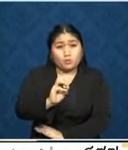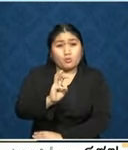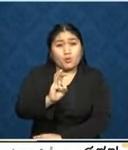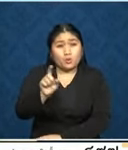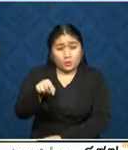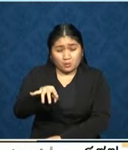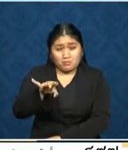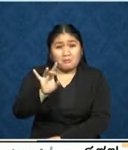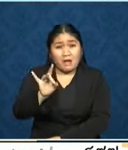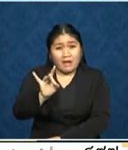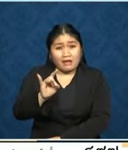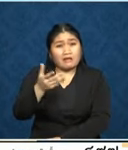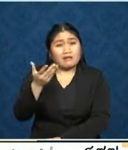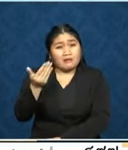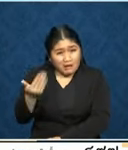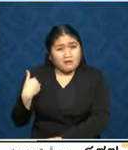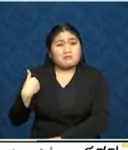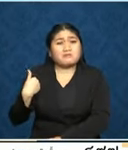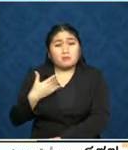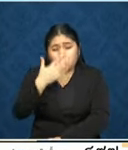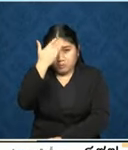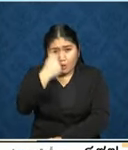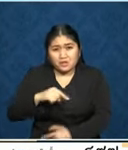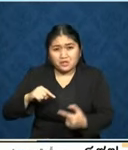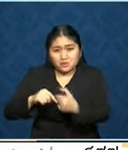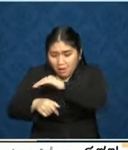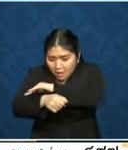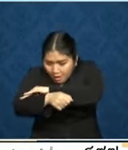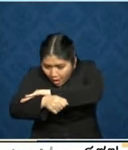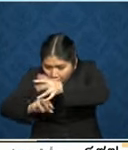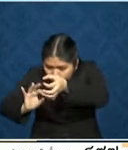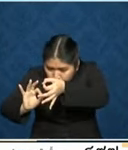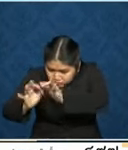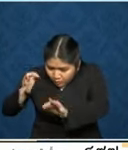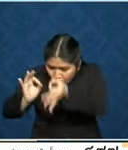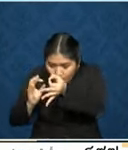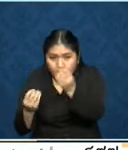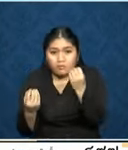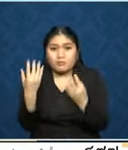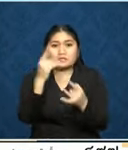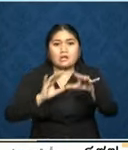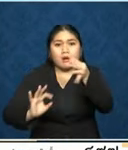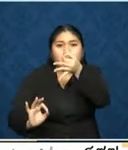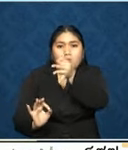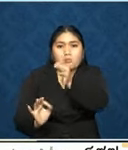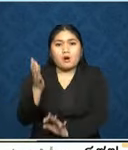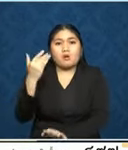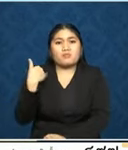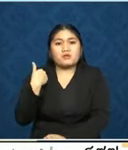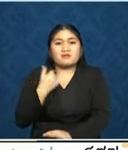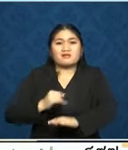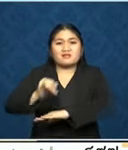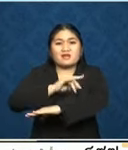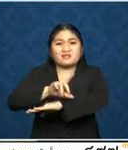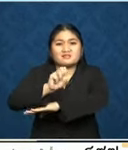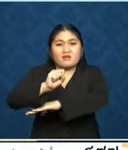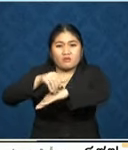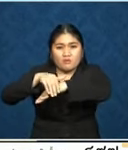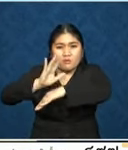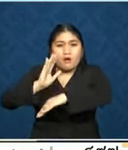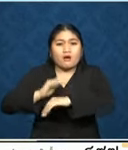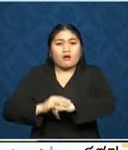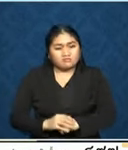เมตสาเหตุเกิดมาจากการลักลักรอบเผาในส่วนพื้นที่ราบและป่ารวมกันกว่าแสนไร่ค่ะ